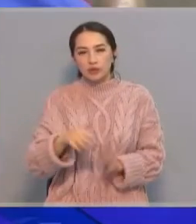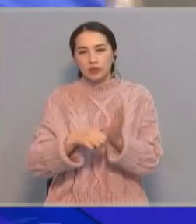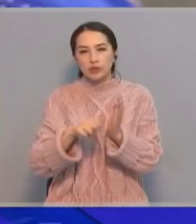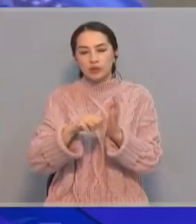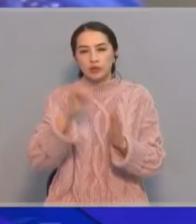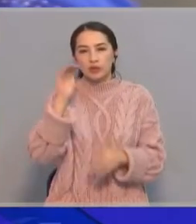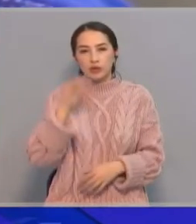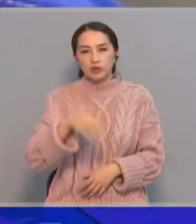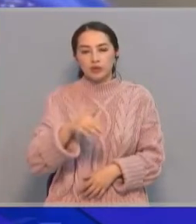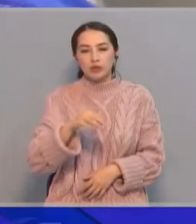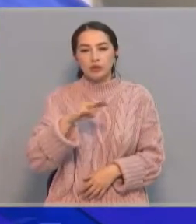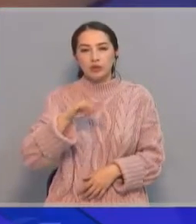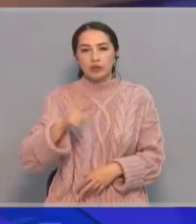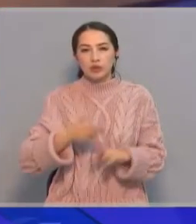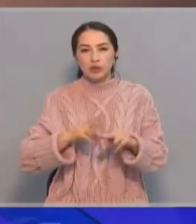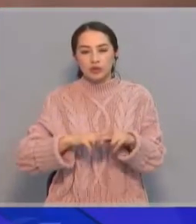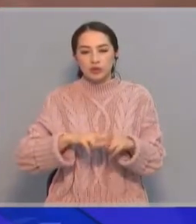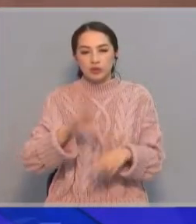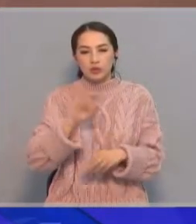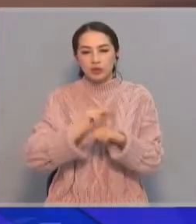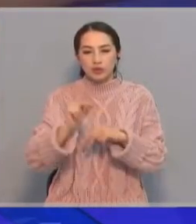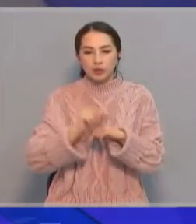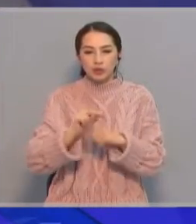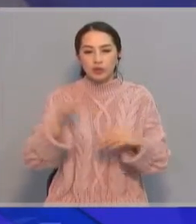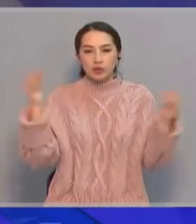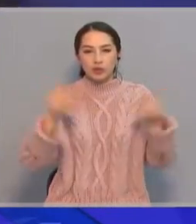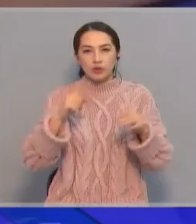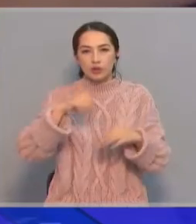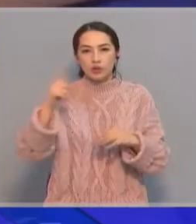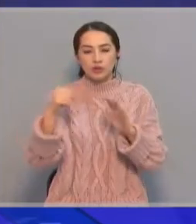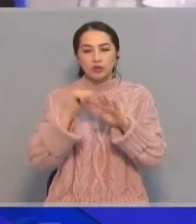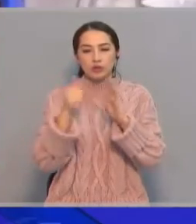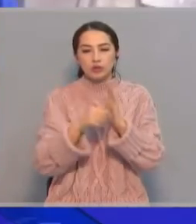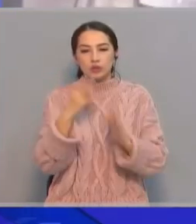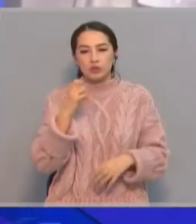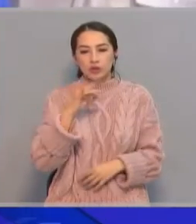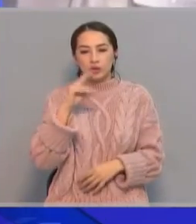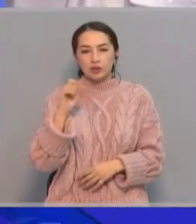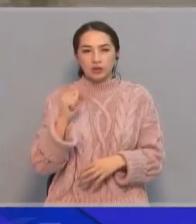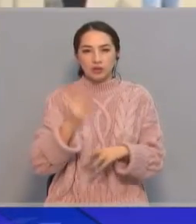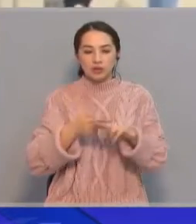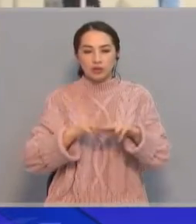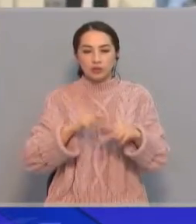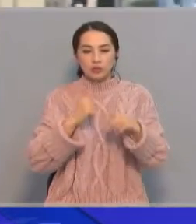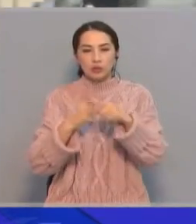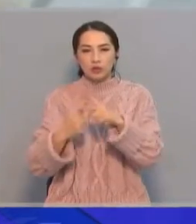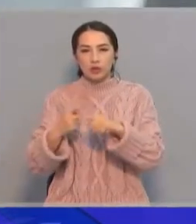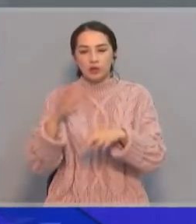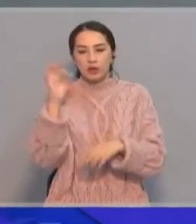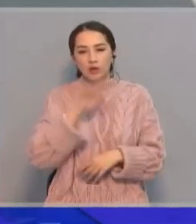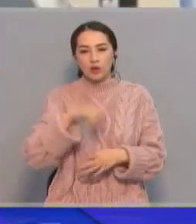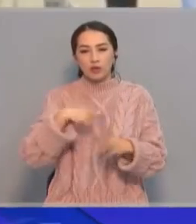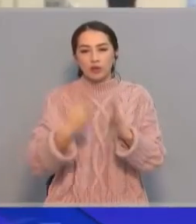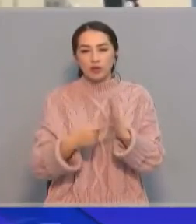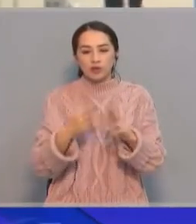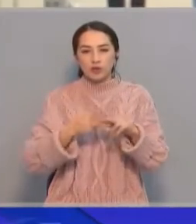тенге 30 граждан направлены на обучение в колледж номер 16 города Шардара. Также положительно решены вопросы